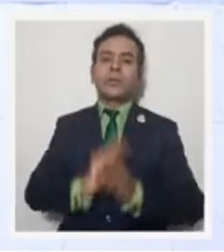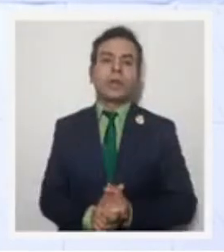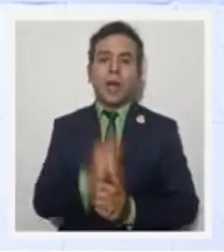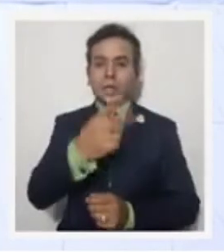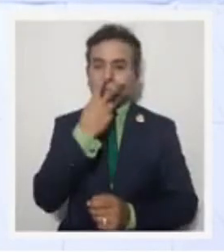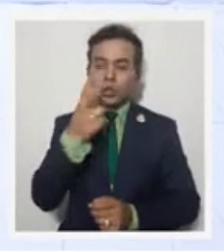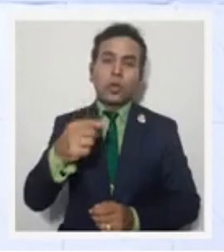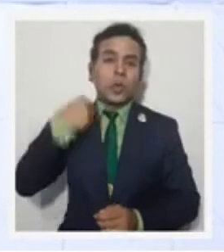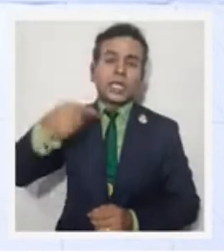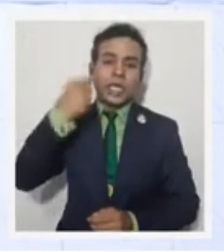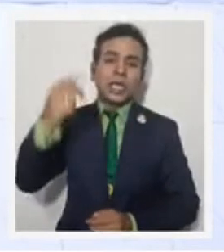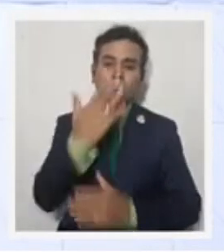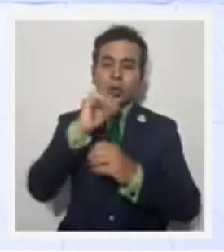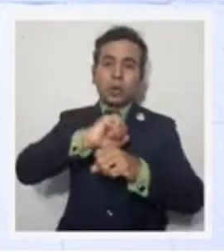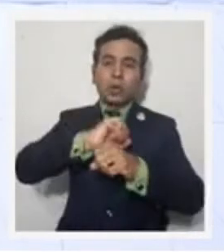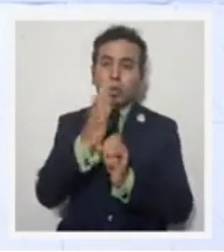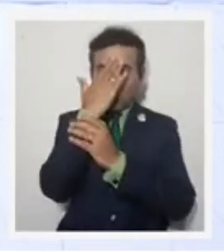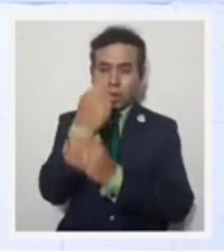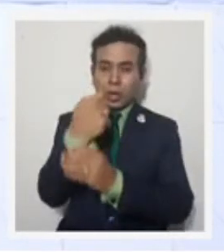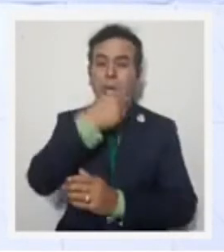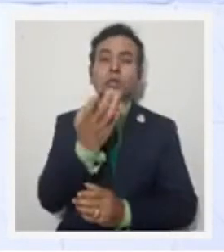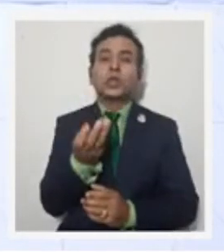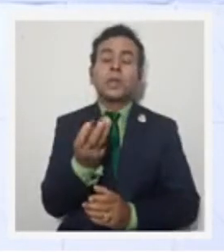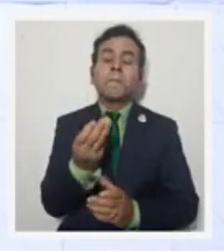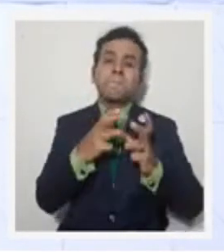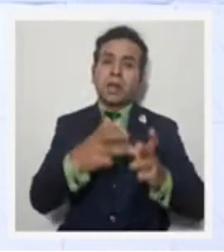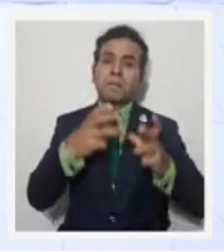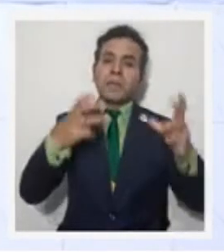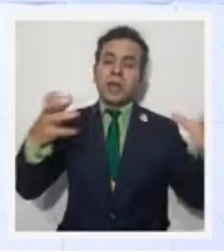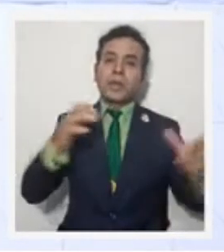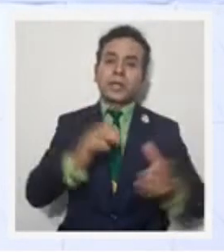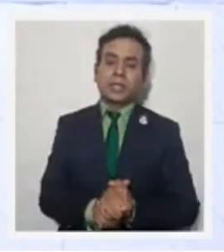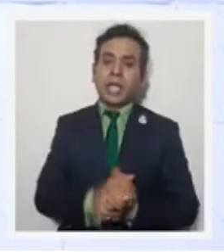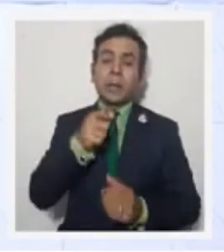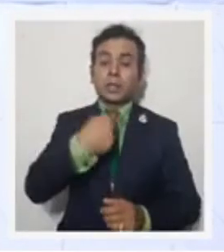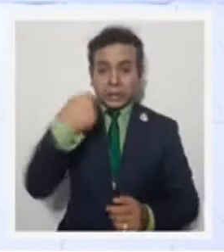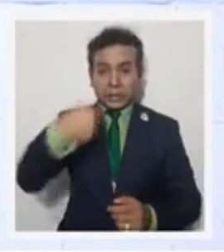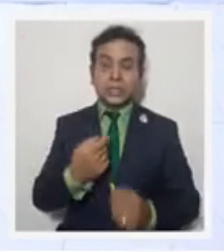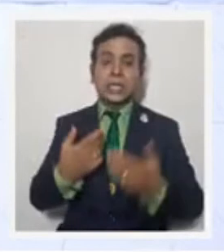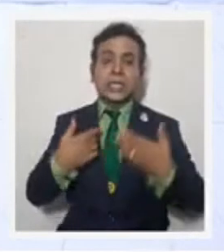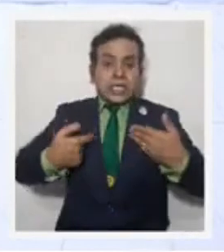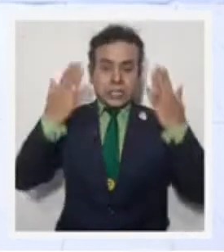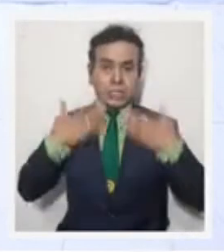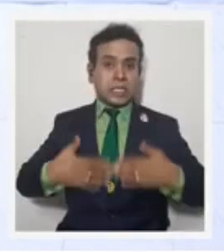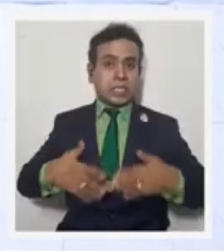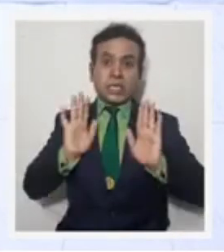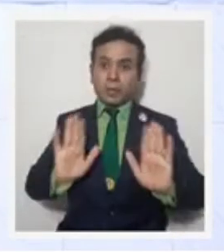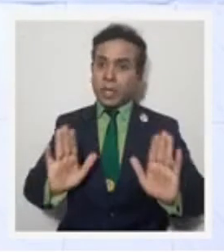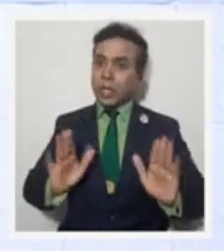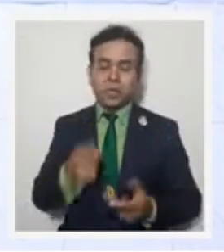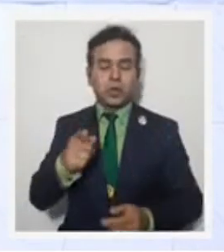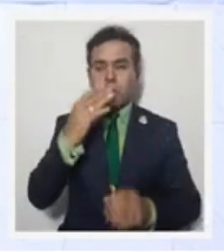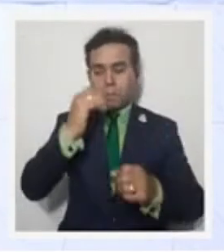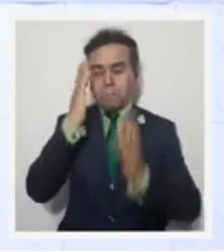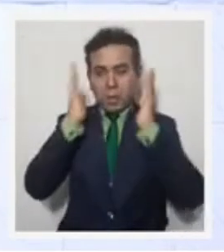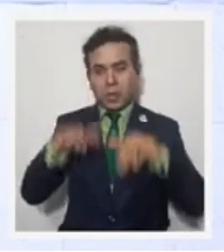পারি। তাছাড়া আসলে আপনারা দেখছেন যে প্রতিনিয়তই আমাদের আক্রান্ত ব্যক্তির সংখ্যা বেড়ে যাচ্ছে, আমরা যদি নিজে সচেতন না হই তাহলে এই সংখ্যা